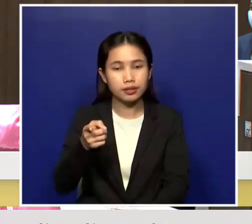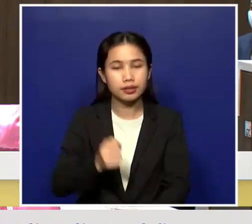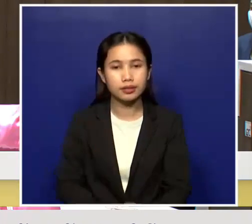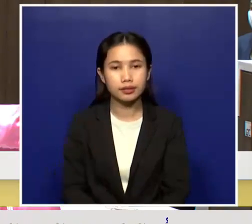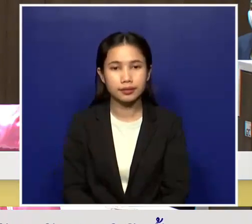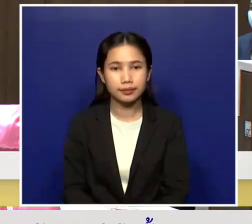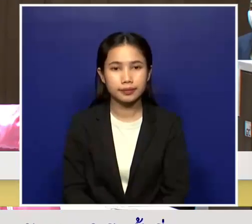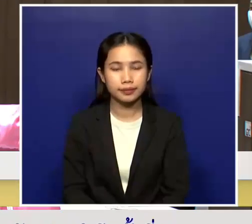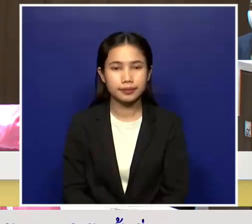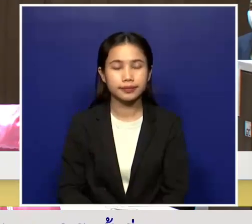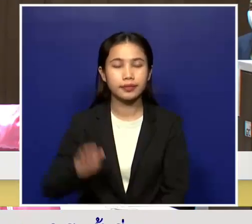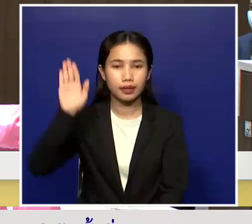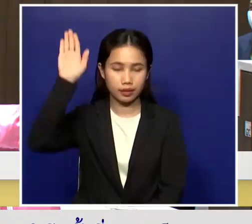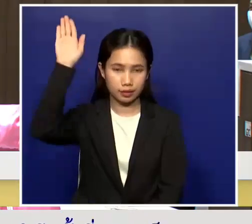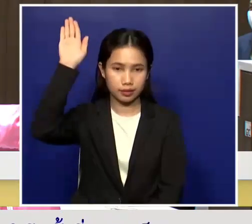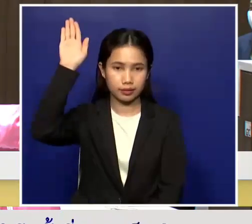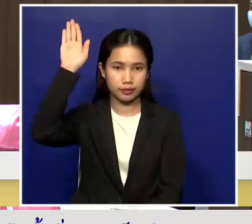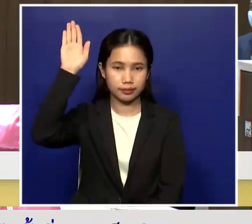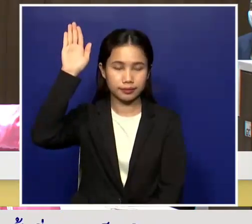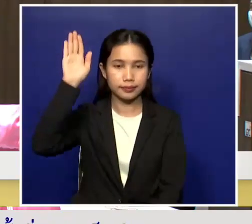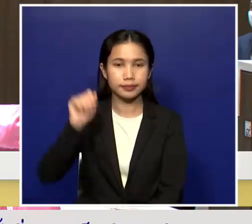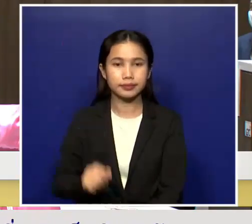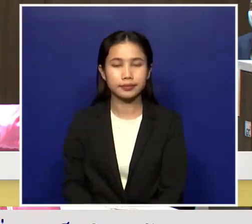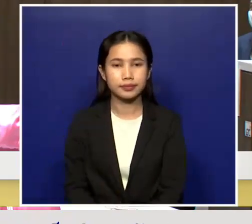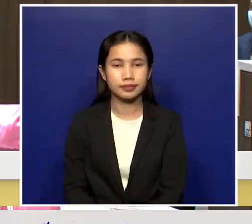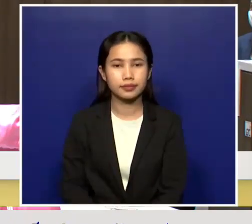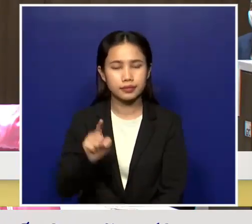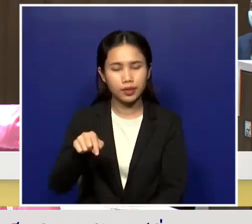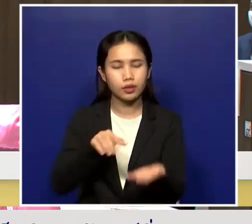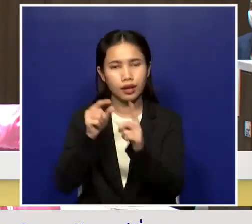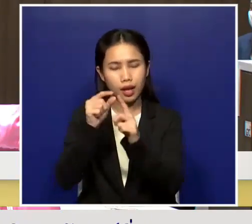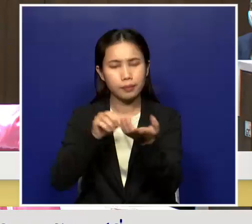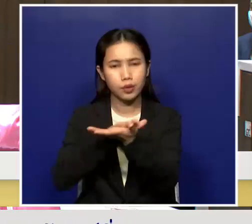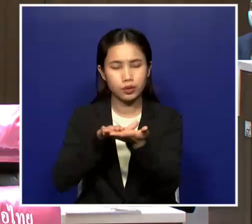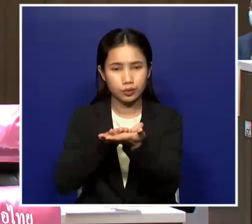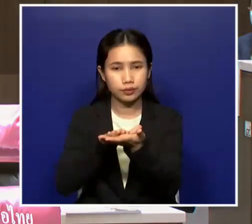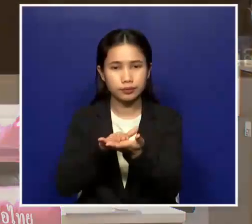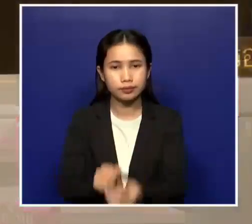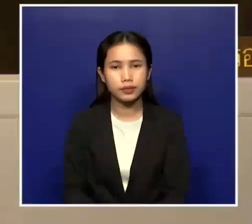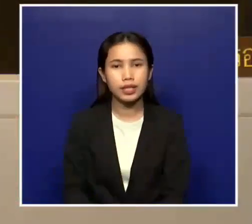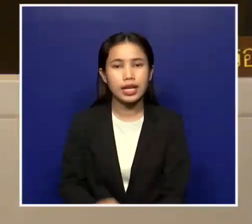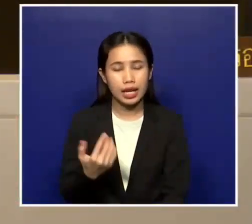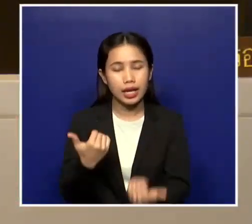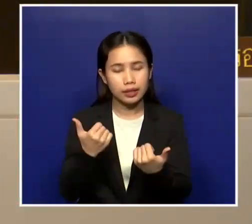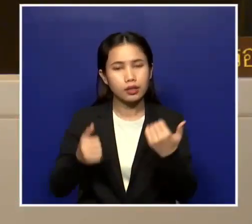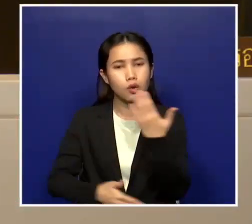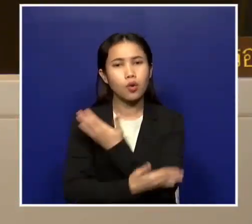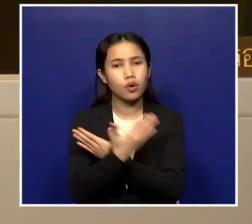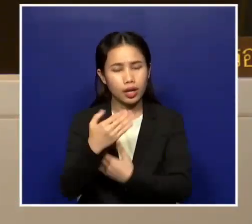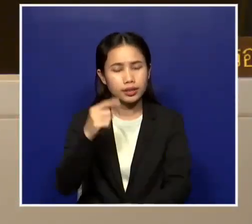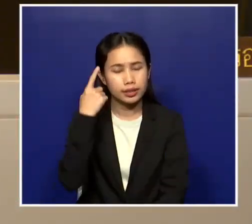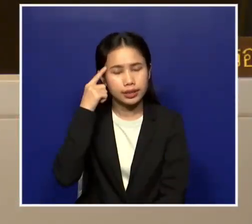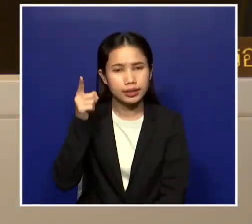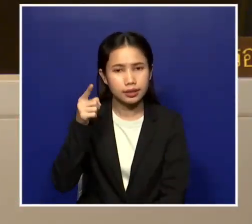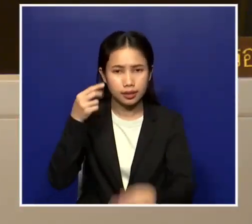านครับ ครับ ขอให้ผู้อภิปราย ถอนคำสั่งนะครับเดี๋ยวประเด็นนี้ผมคิดว่าเป็นโอกาสที่ท่านนาย